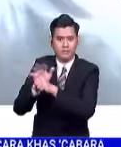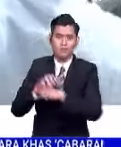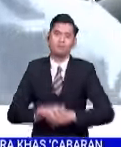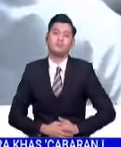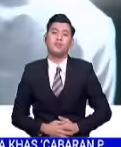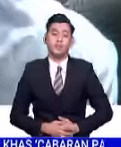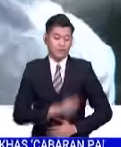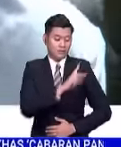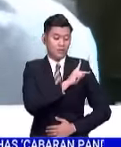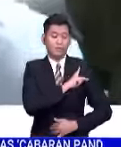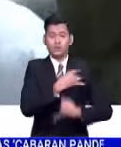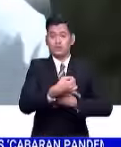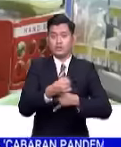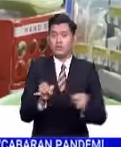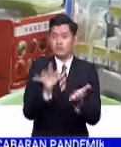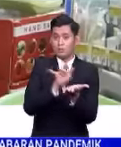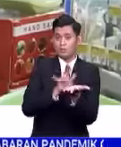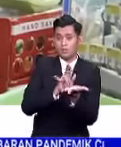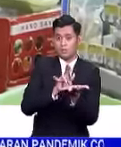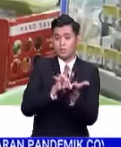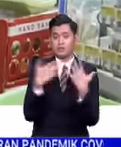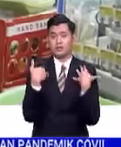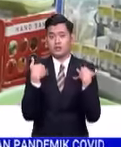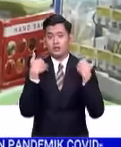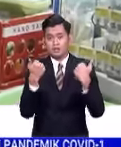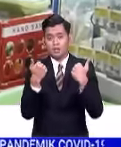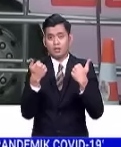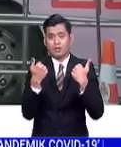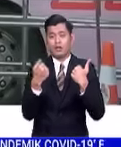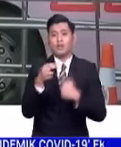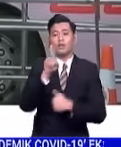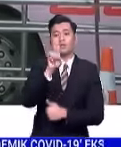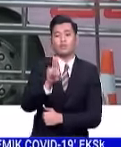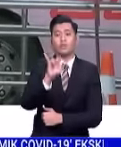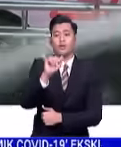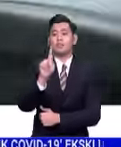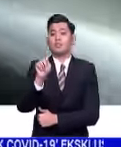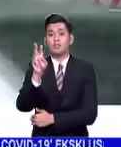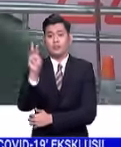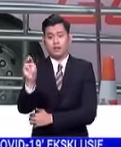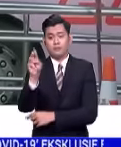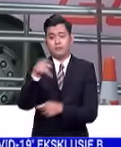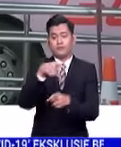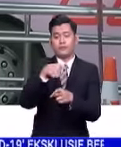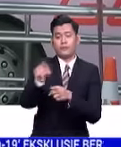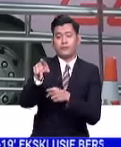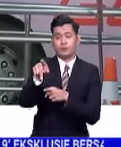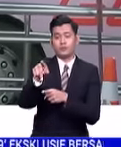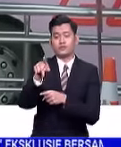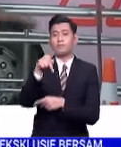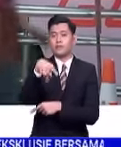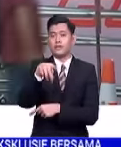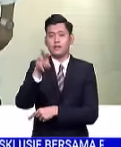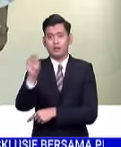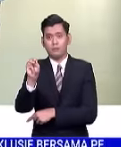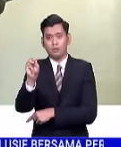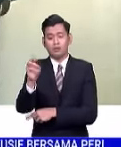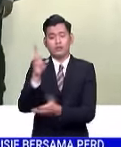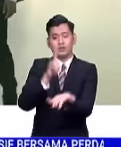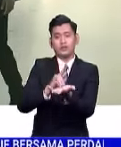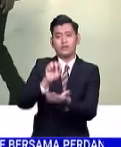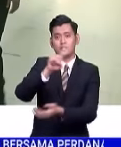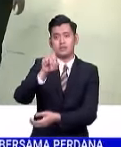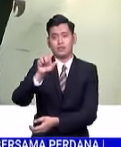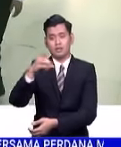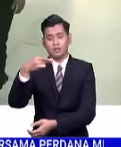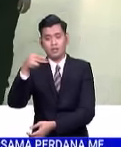Ketua Jabatan Perubatan Kesihatan Awam Universiti Teknologi MARA UiTM, Profesor Madya Dr. Zaliha Ismail mengakui